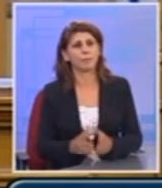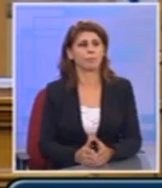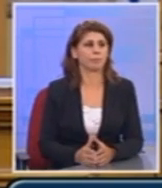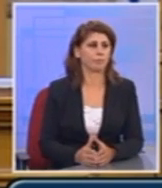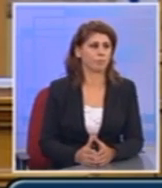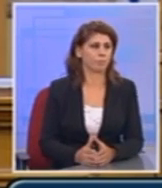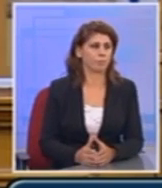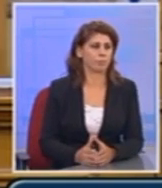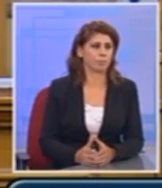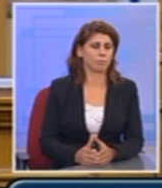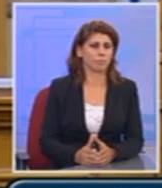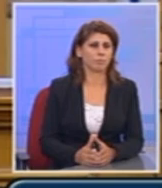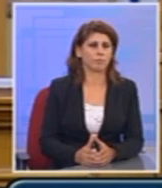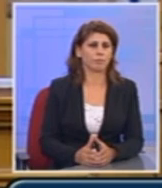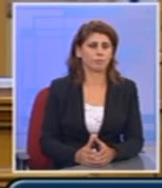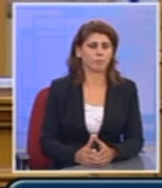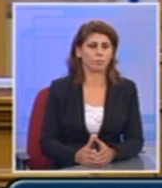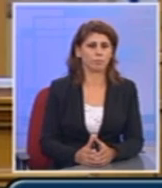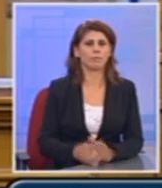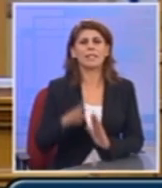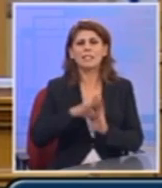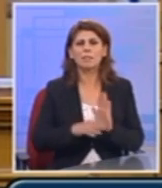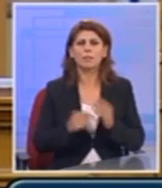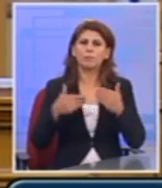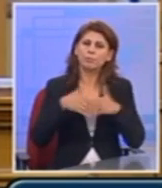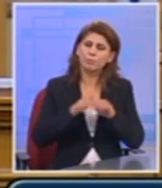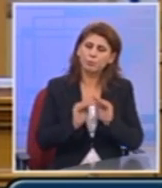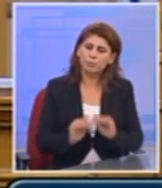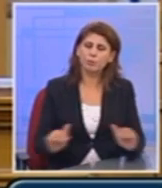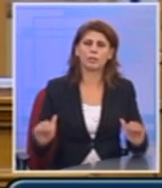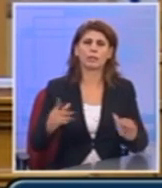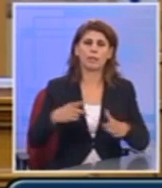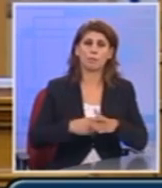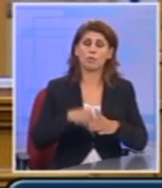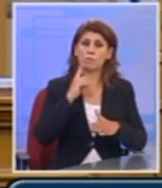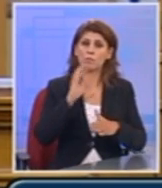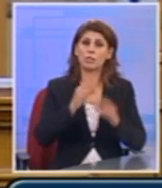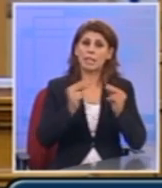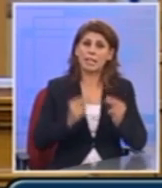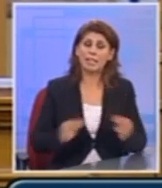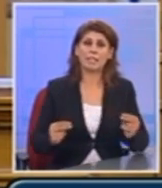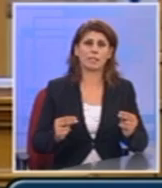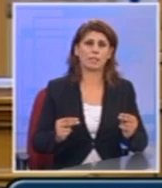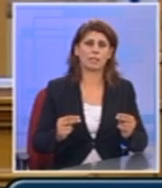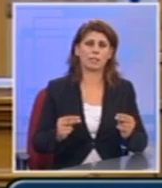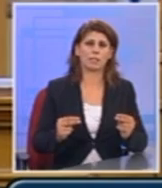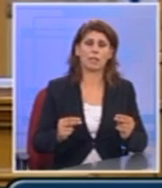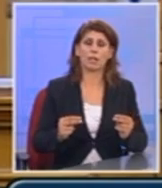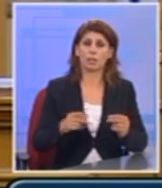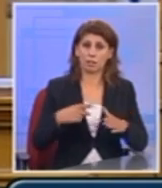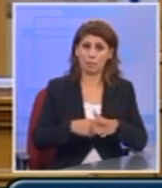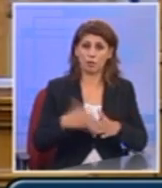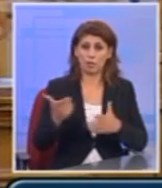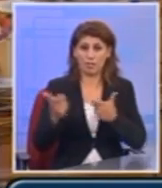ή η συστηματική εξυγίανση των τραπεζών προκειμένου λύση των τραπεζών μάλλον ώστε οι πιστωτές